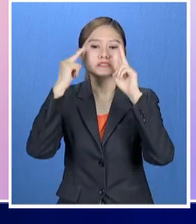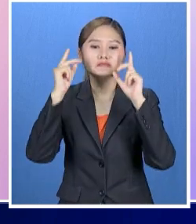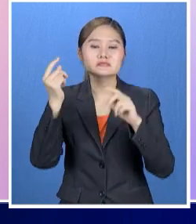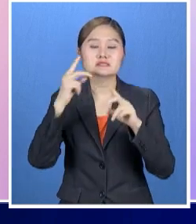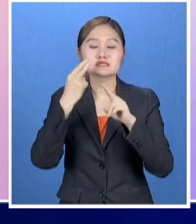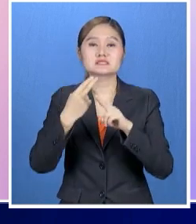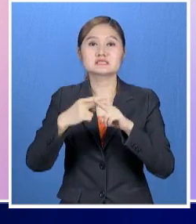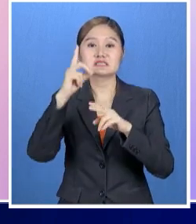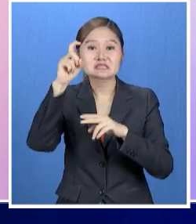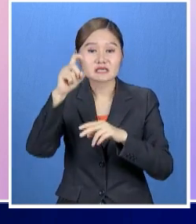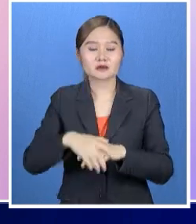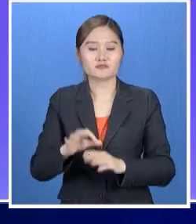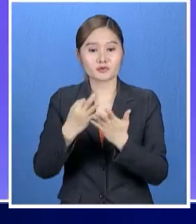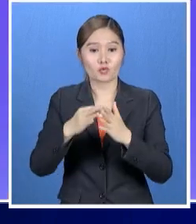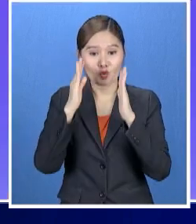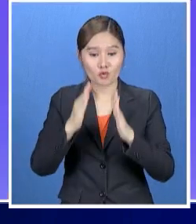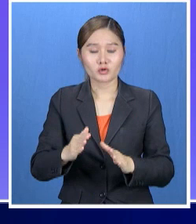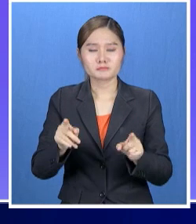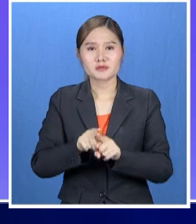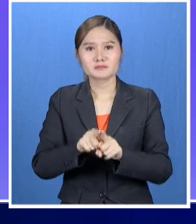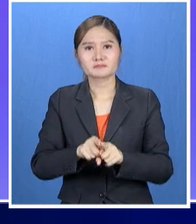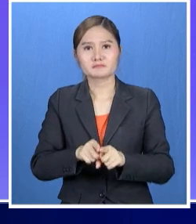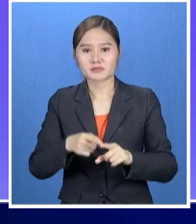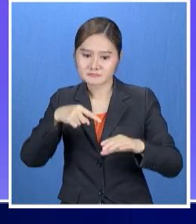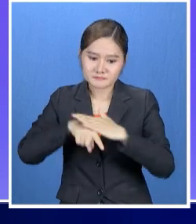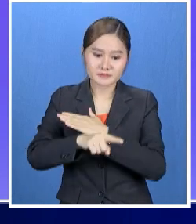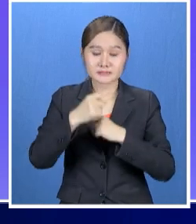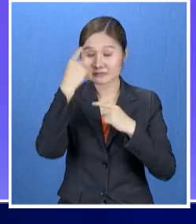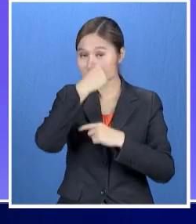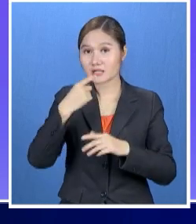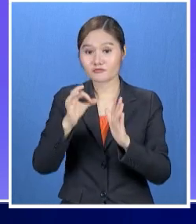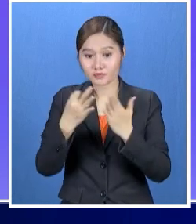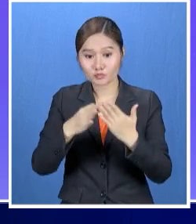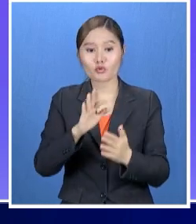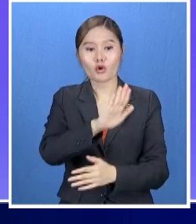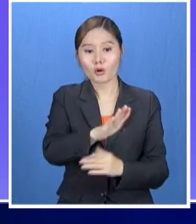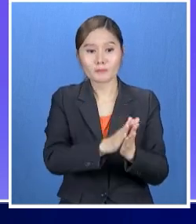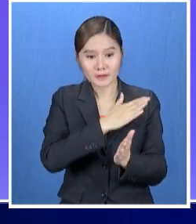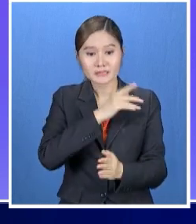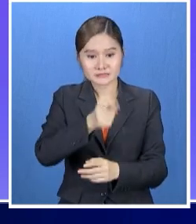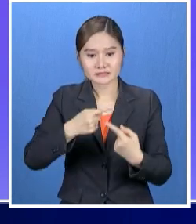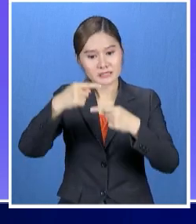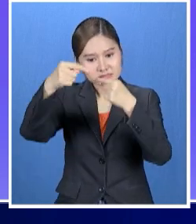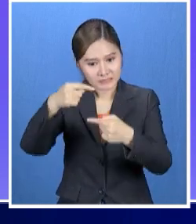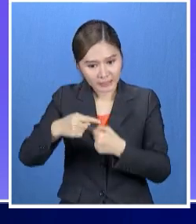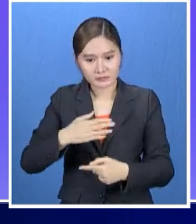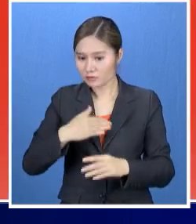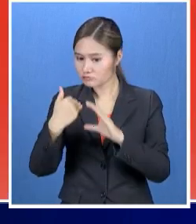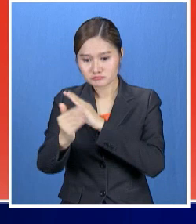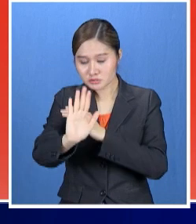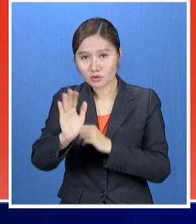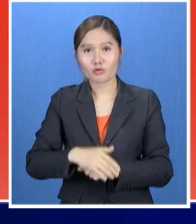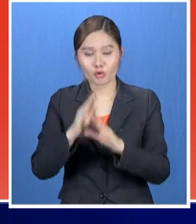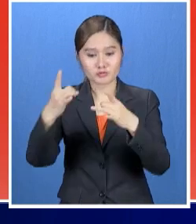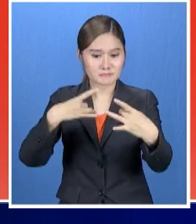มถึง Facebook ของท่านเนี่ยอาจจะโดนแฮก ค่ะ ก็ใบหน้าแล้วก็ Facebook มันเป็นของท่านจริงๆแต่แชทเนี่ยท่านบอกว่าท่านไม่ได้ส่งอา